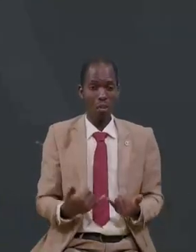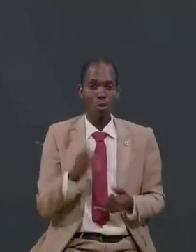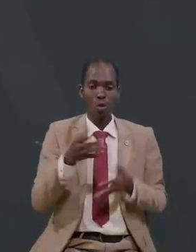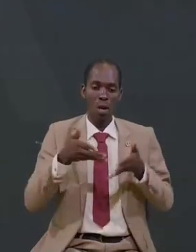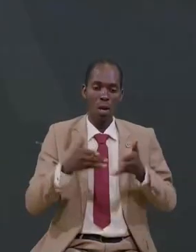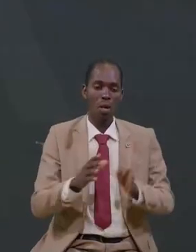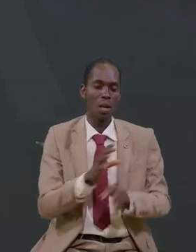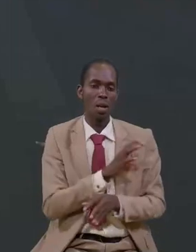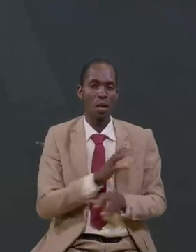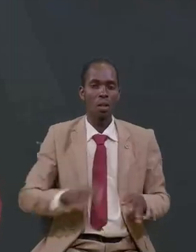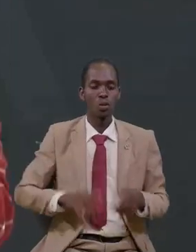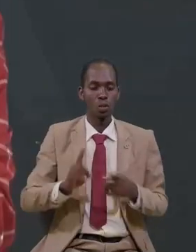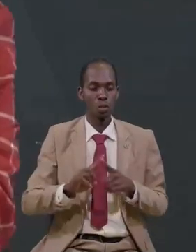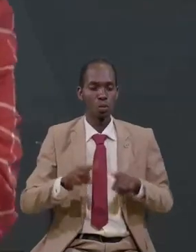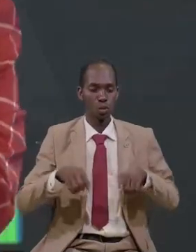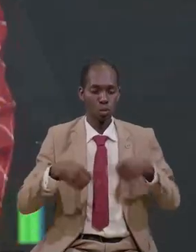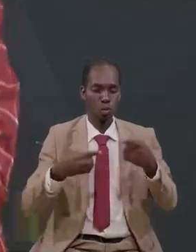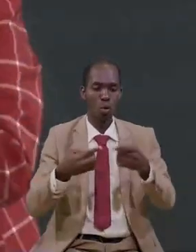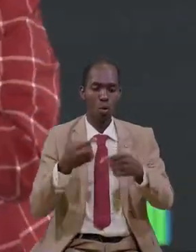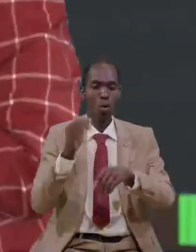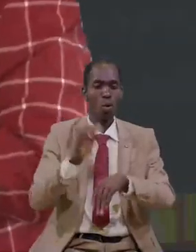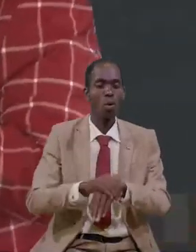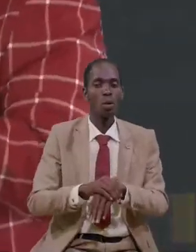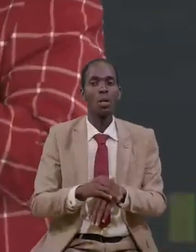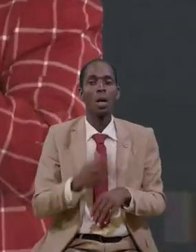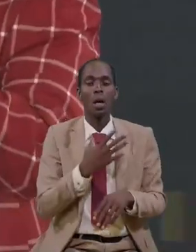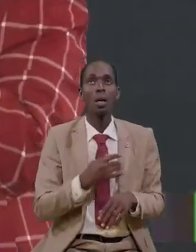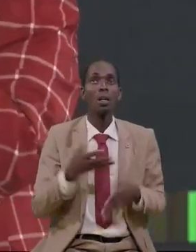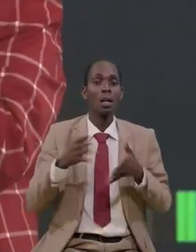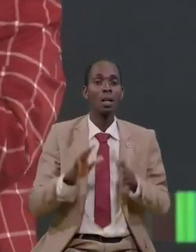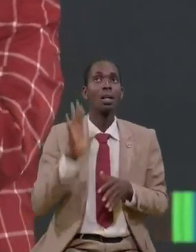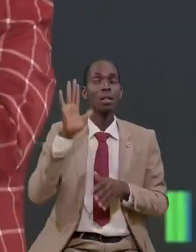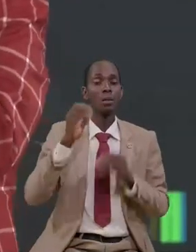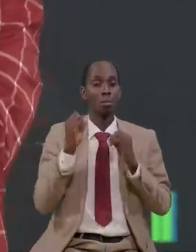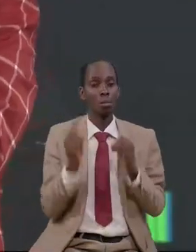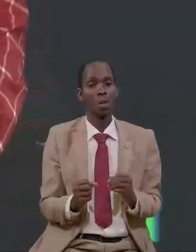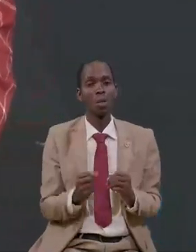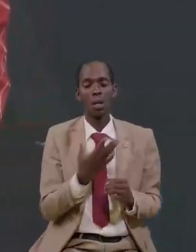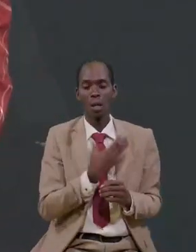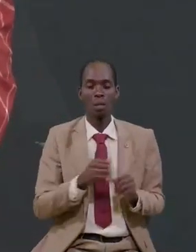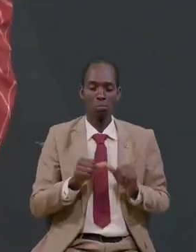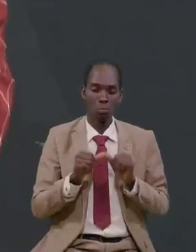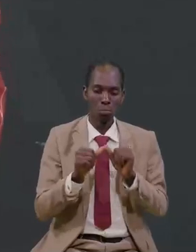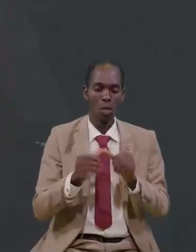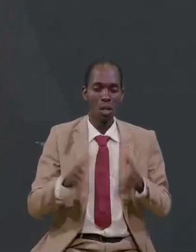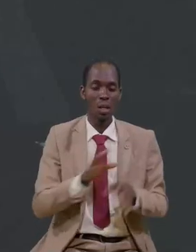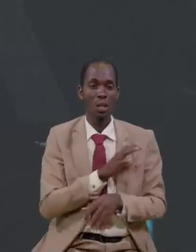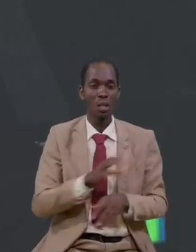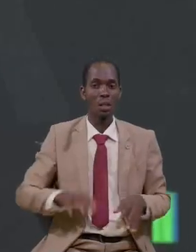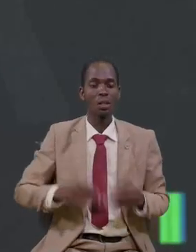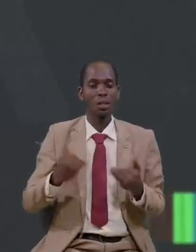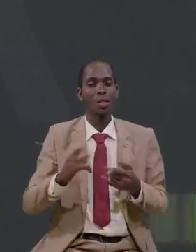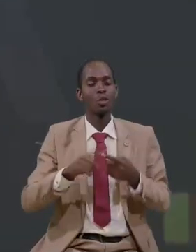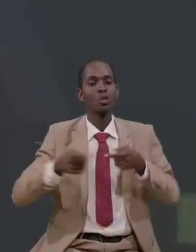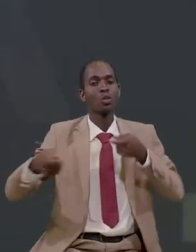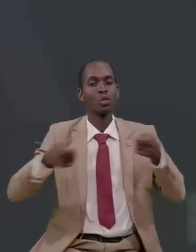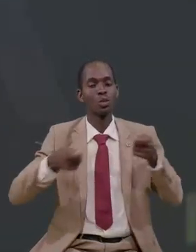permets de venir plus loin, il est prominent. Tu lui permets d'aller plus loin, de venir plus loin,